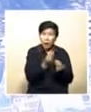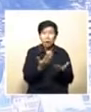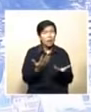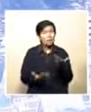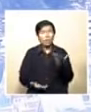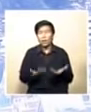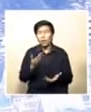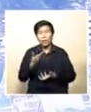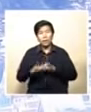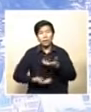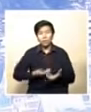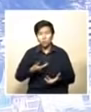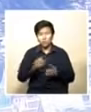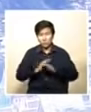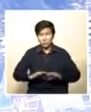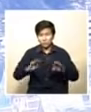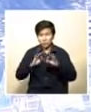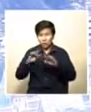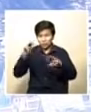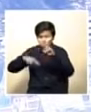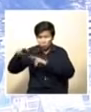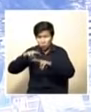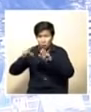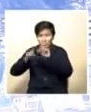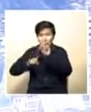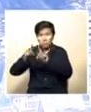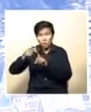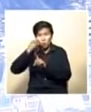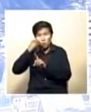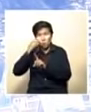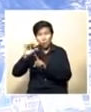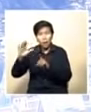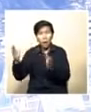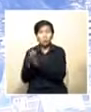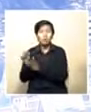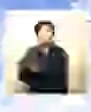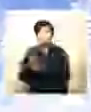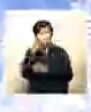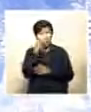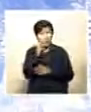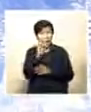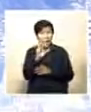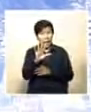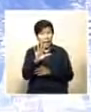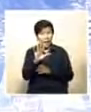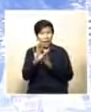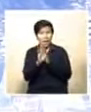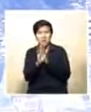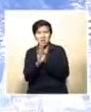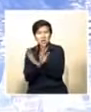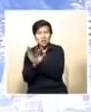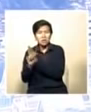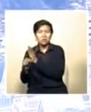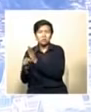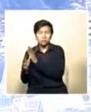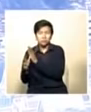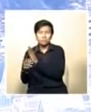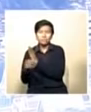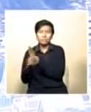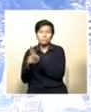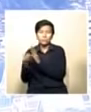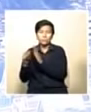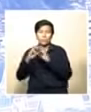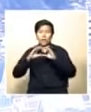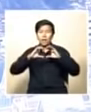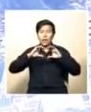กรรมแต่มันก็มีกิจกรรมบางอย่างที่เป็นการประชุมซึ่งวันนี้ก็ได้พ